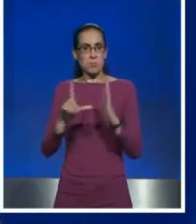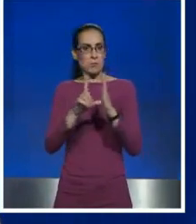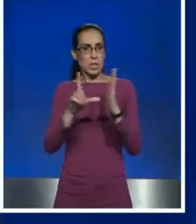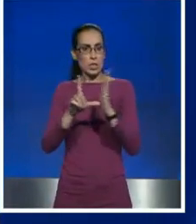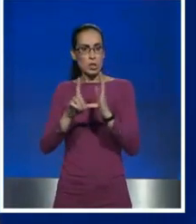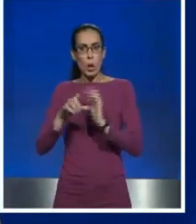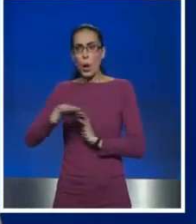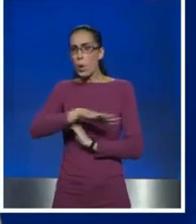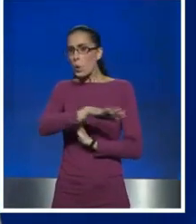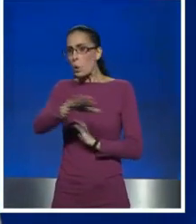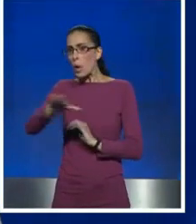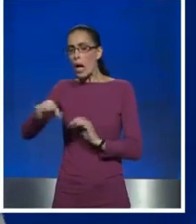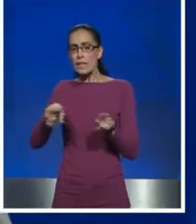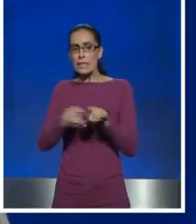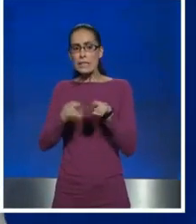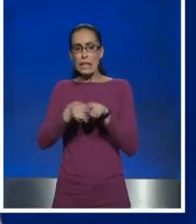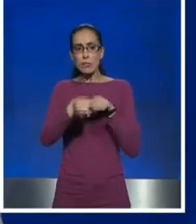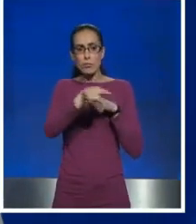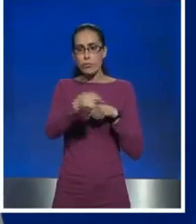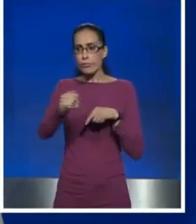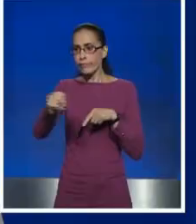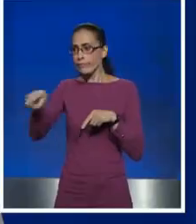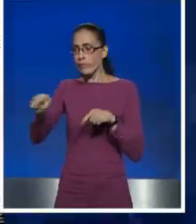l-istess, kulħadd huwa ugwali.